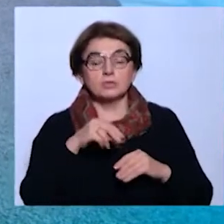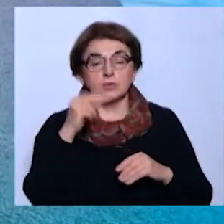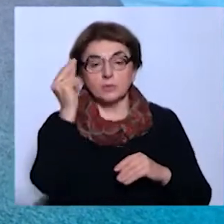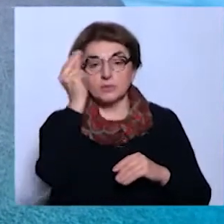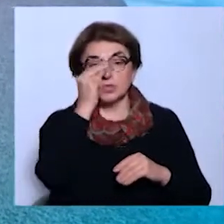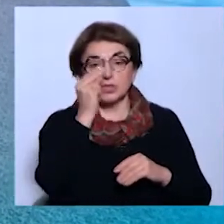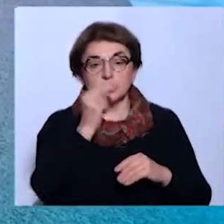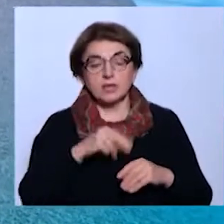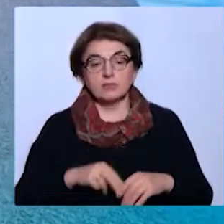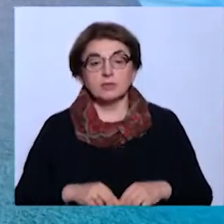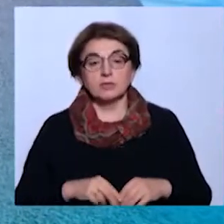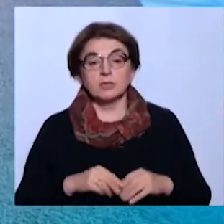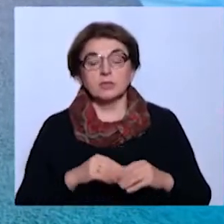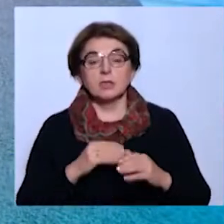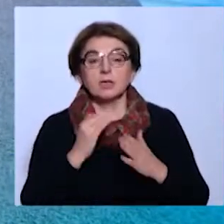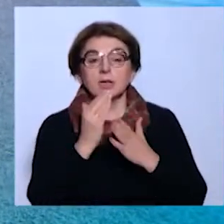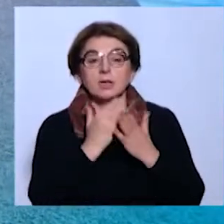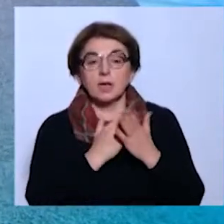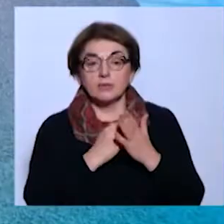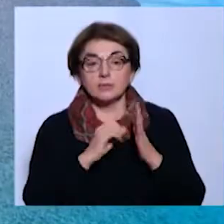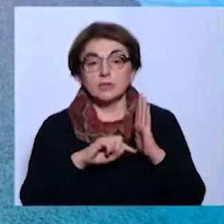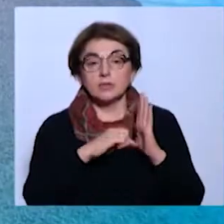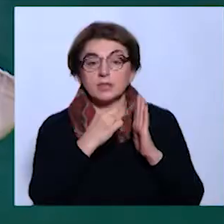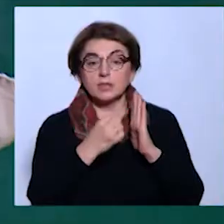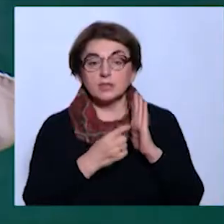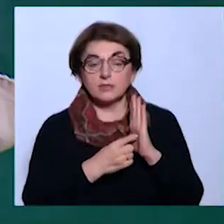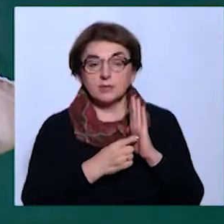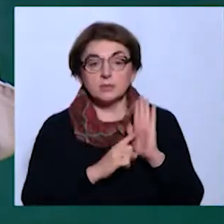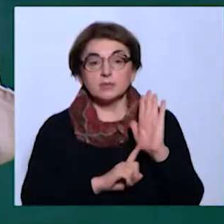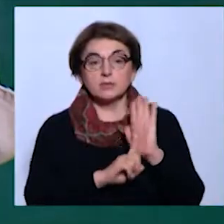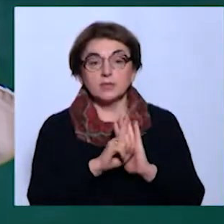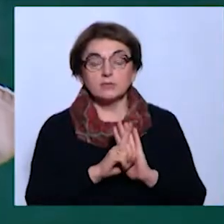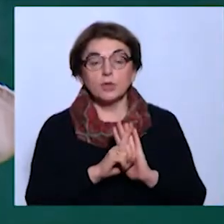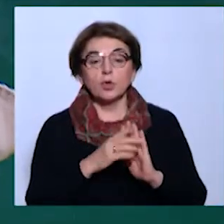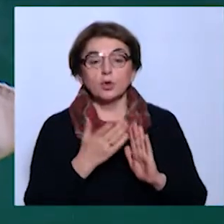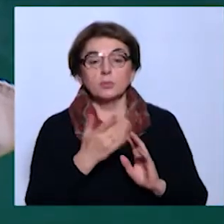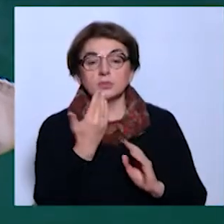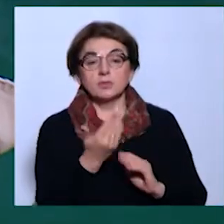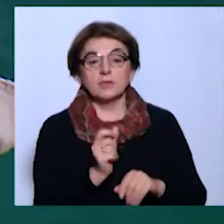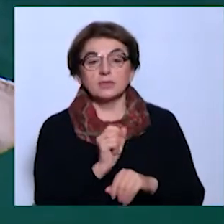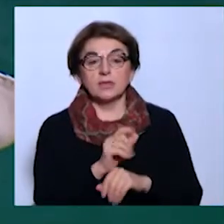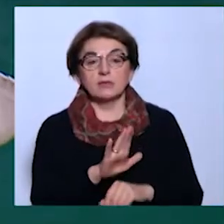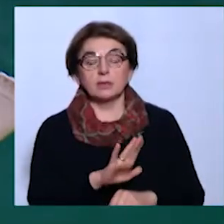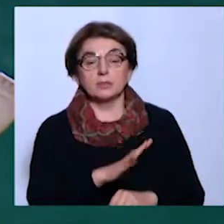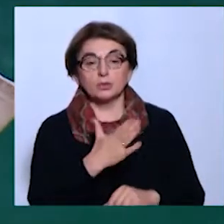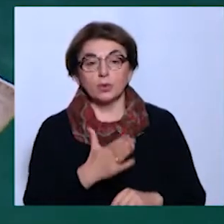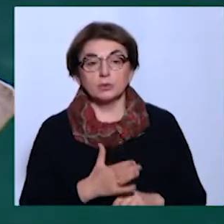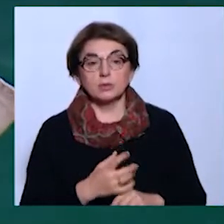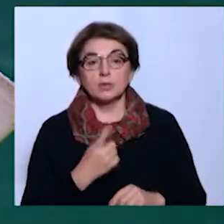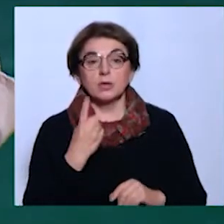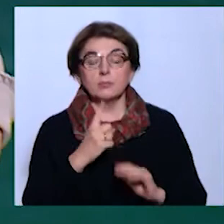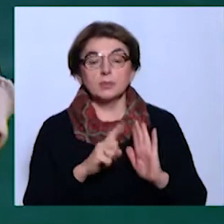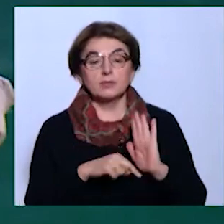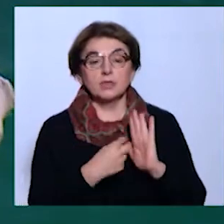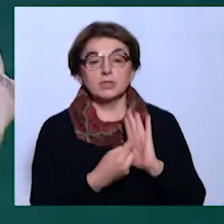savlas. Gagatils, kitre biz ganxilvite davits ep romelits, tkven davalibat kondat. Irveli